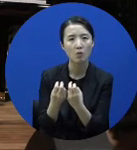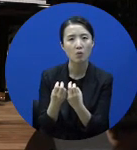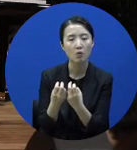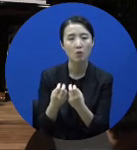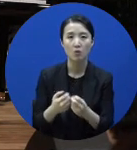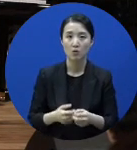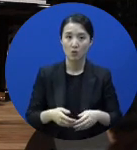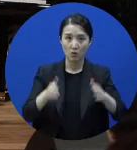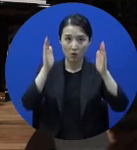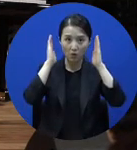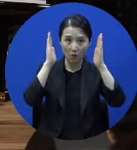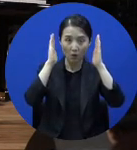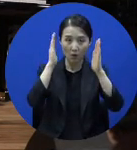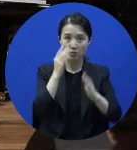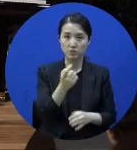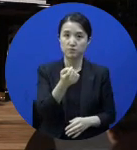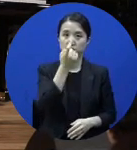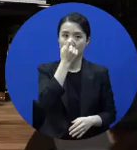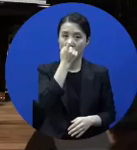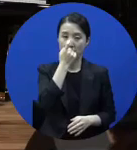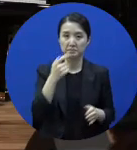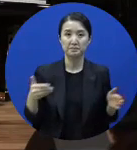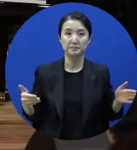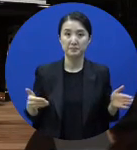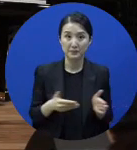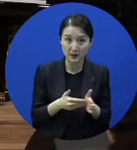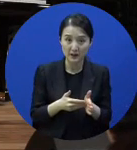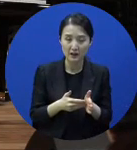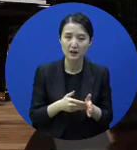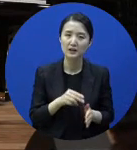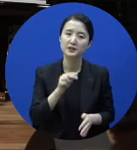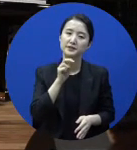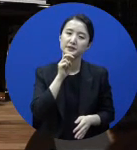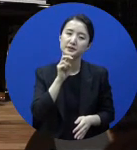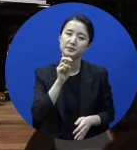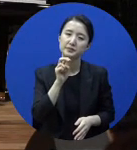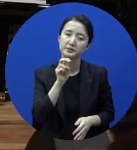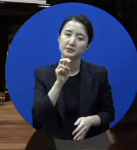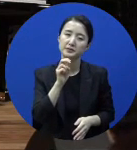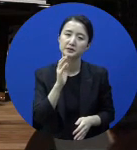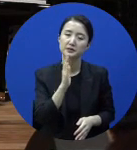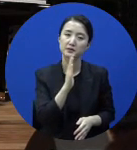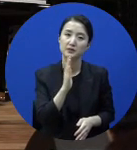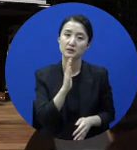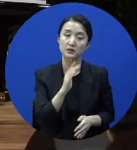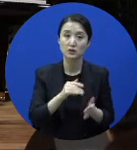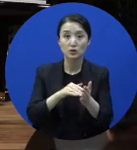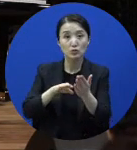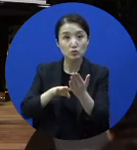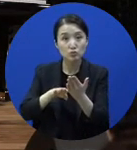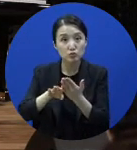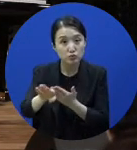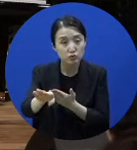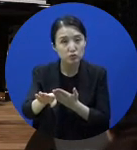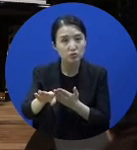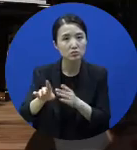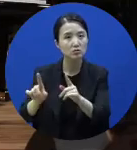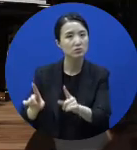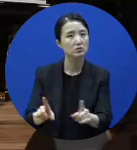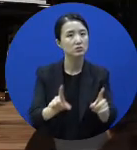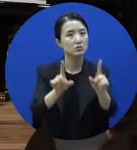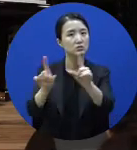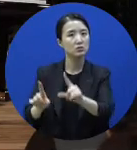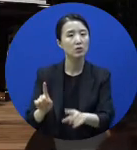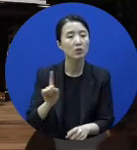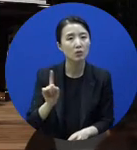어떤 기존에 살아가는 방식이 아니라 60 이후의 삶에 대해서 한 번 더 고려해야 된다는 겁니다. 그 고려해야 된다는 거는